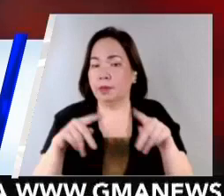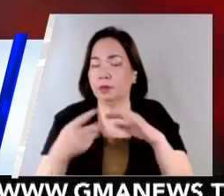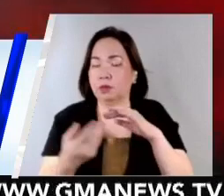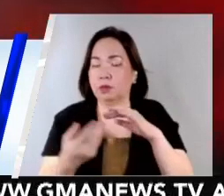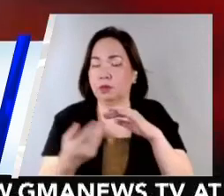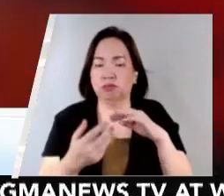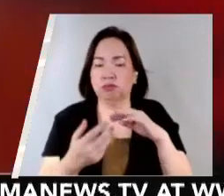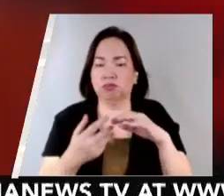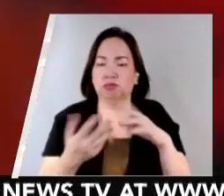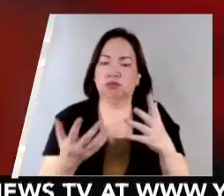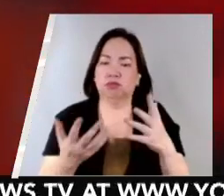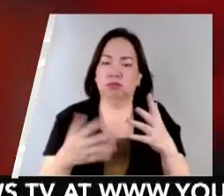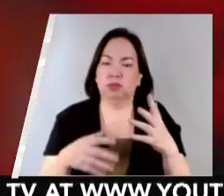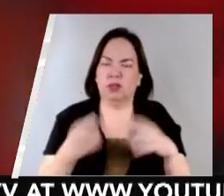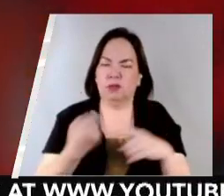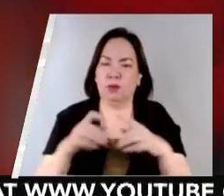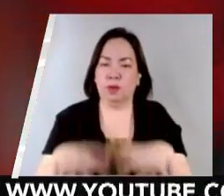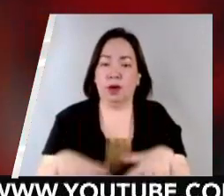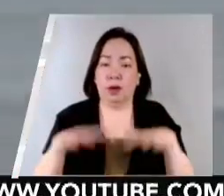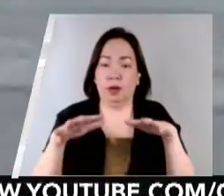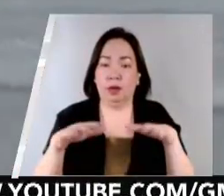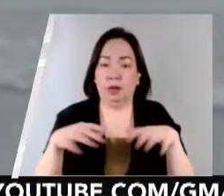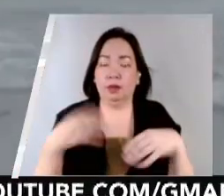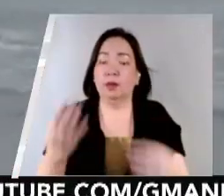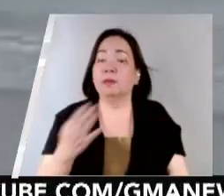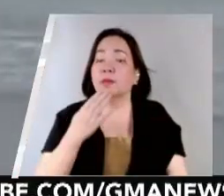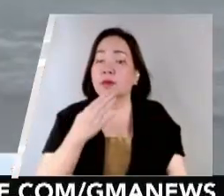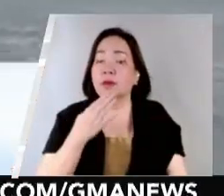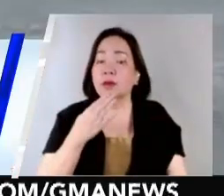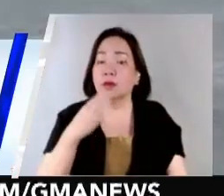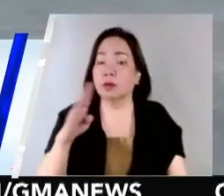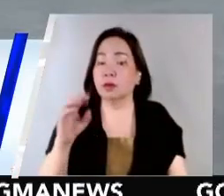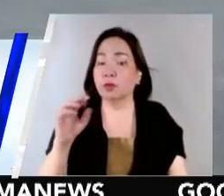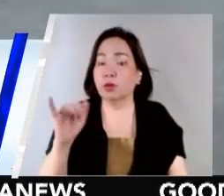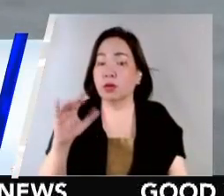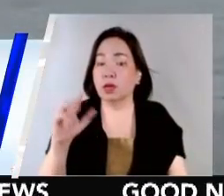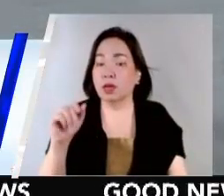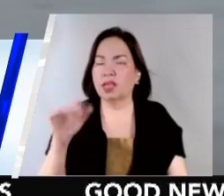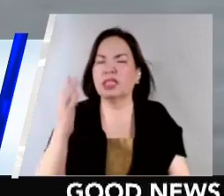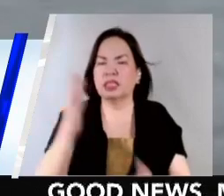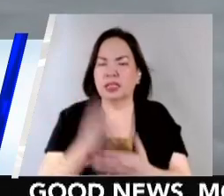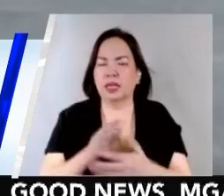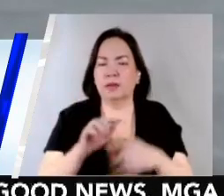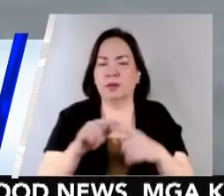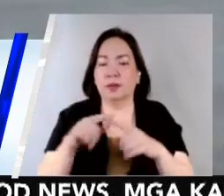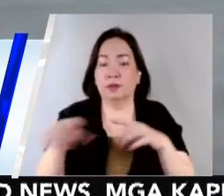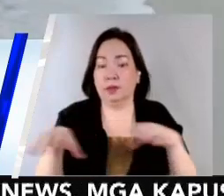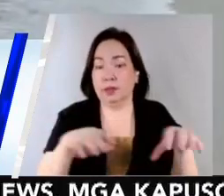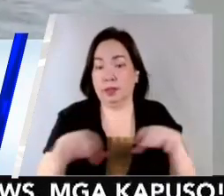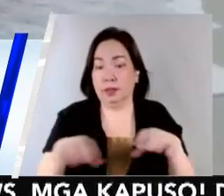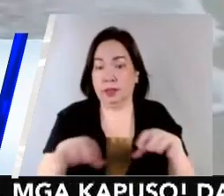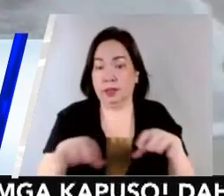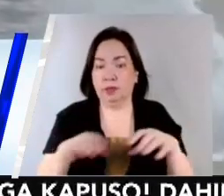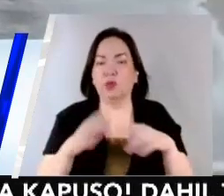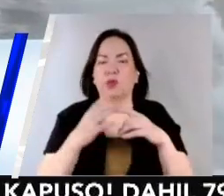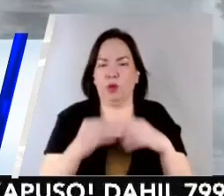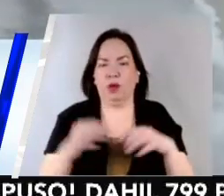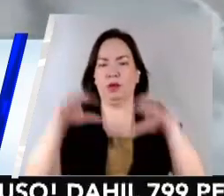Boracay, suspendido naman ang water sports activities dahil din po sa masamang